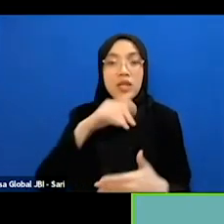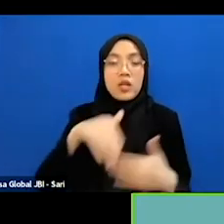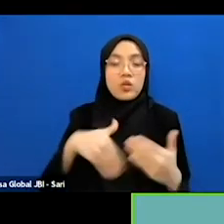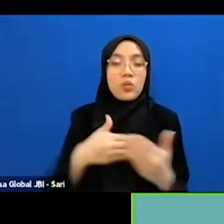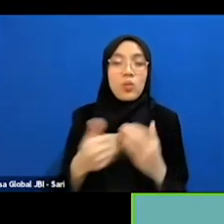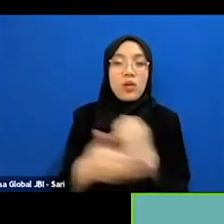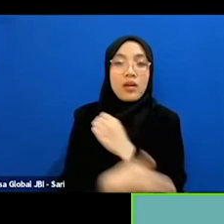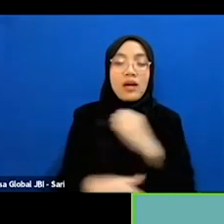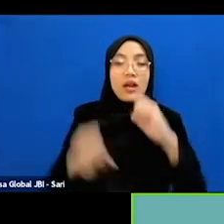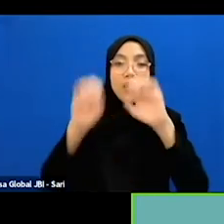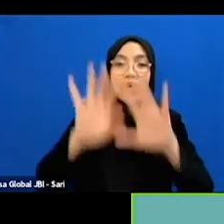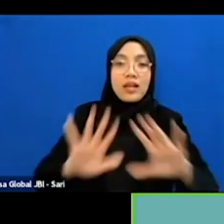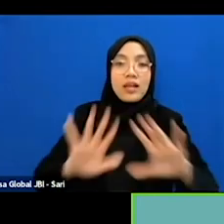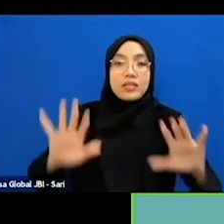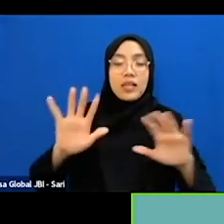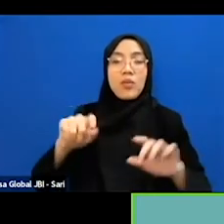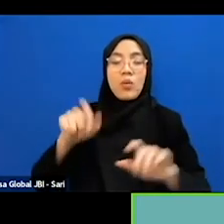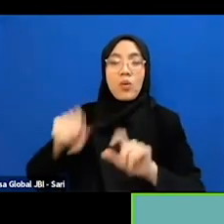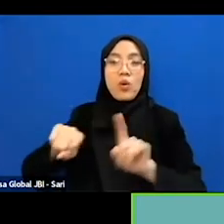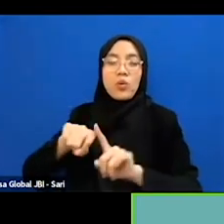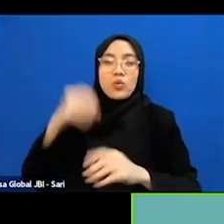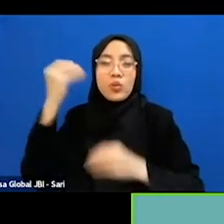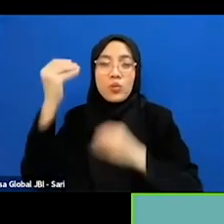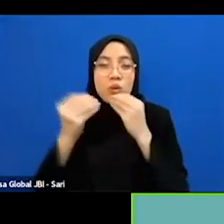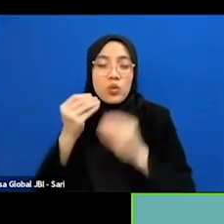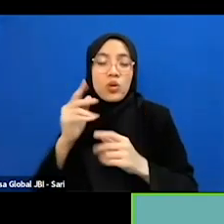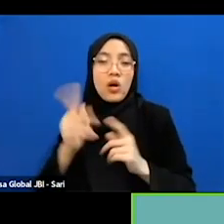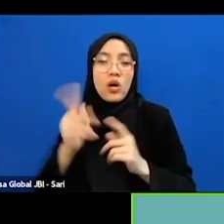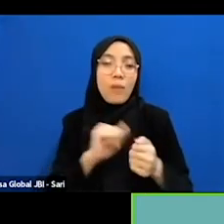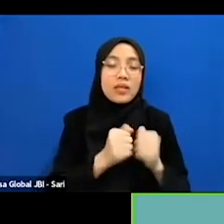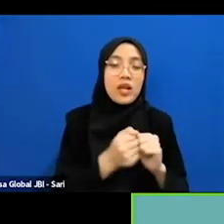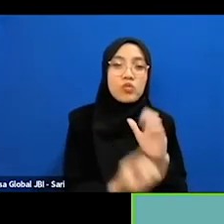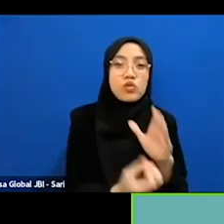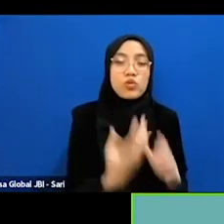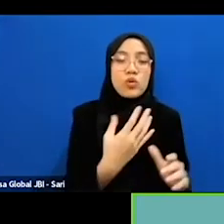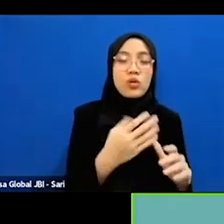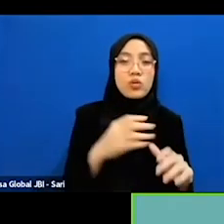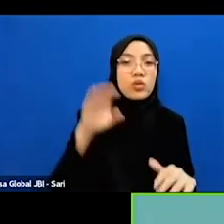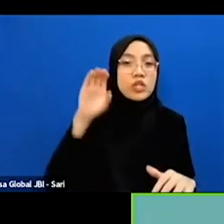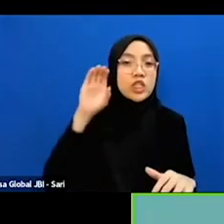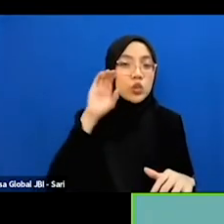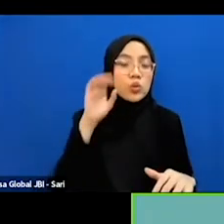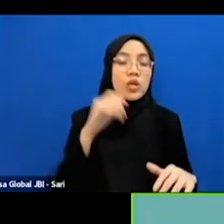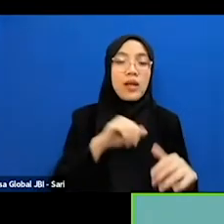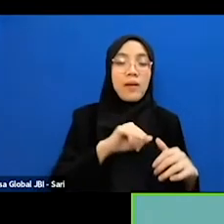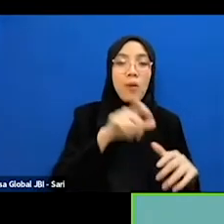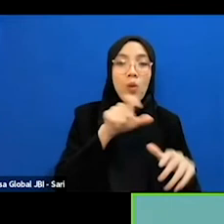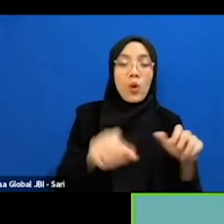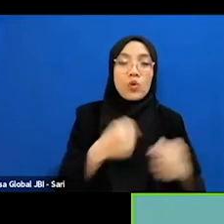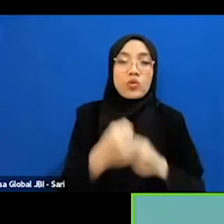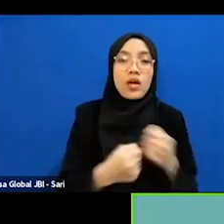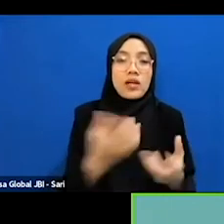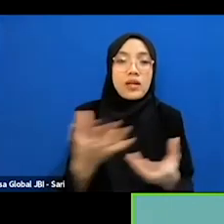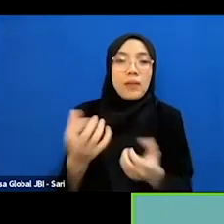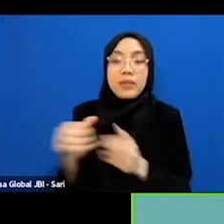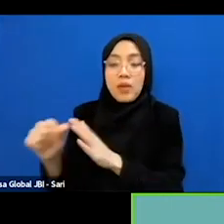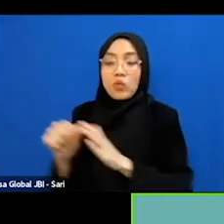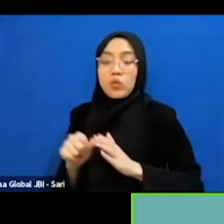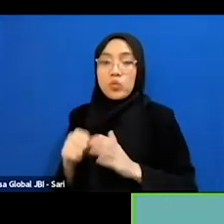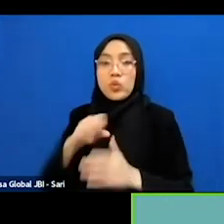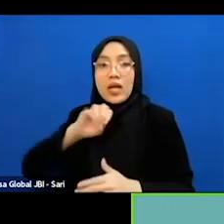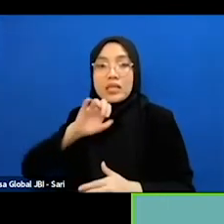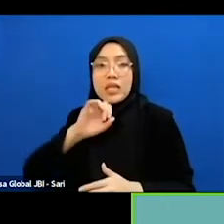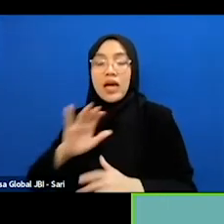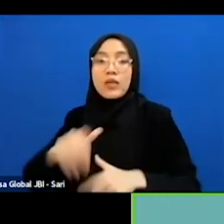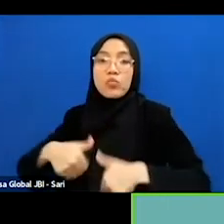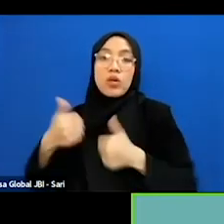dimana konsumen suka bingung jika ada masalah atau isu dengan pelaku usaha dari mana mereka bisa dapat bantuan nasehat